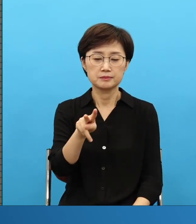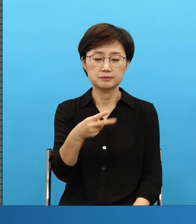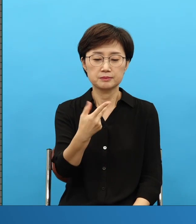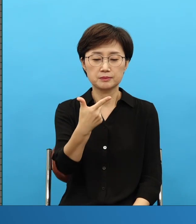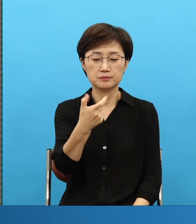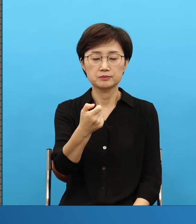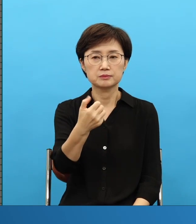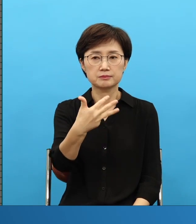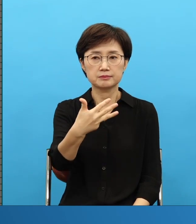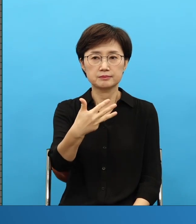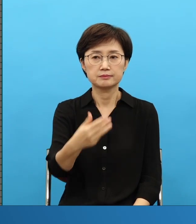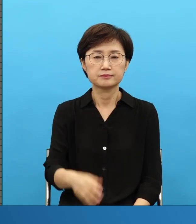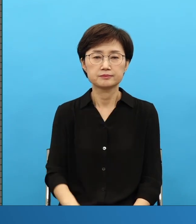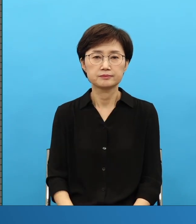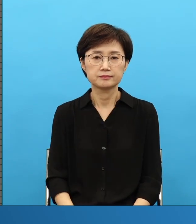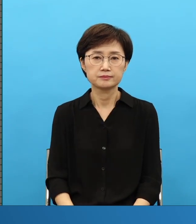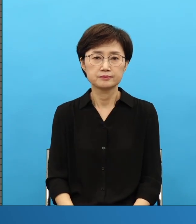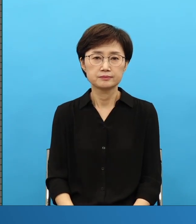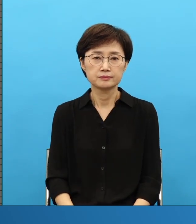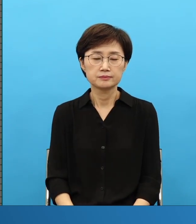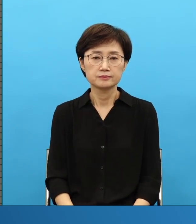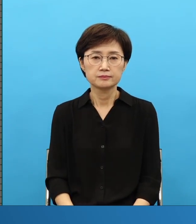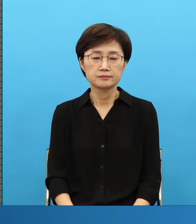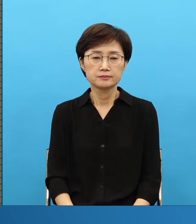Hymn 268.